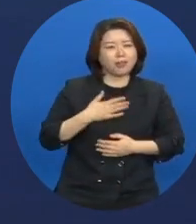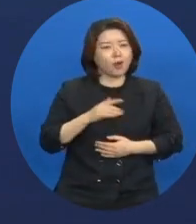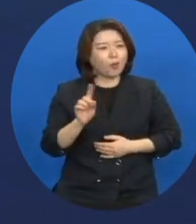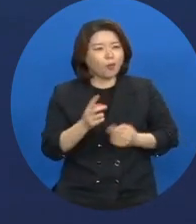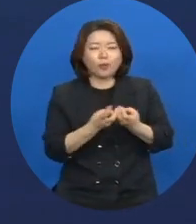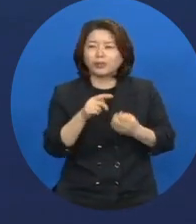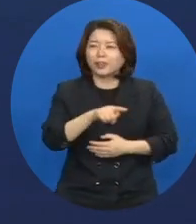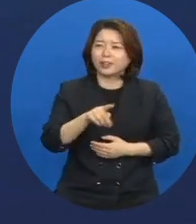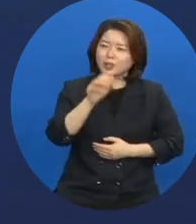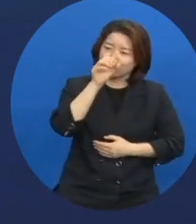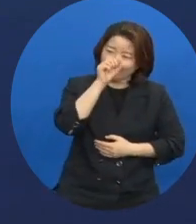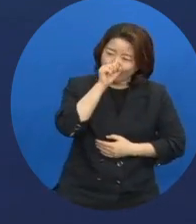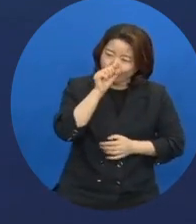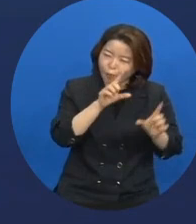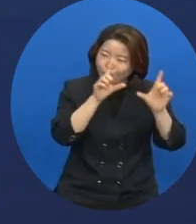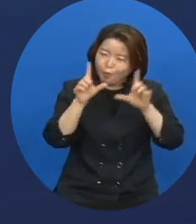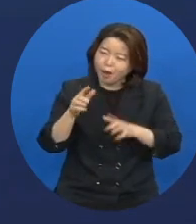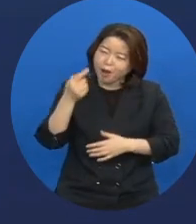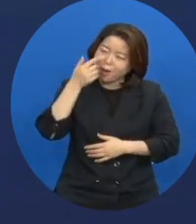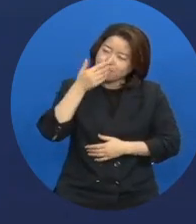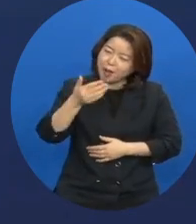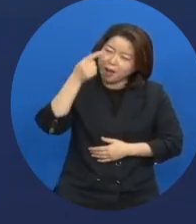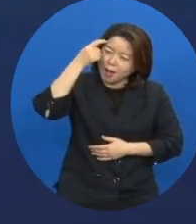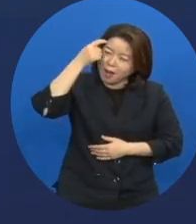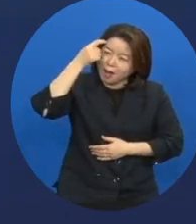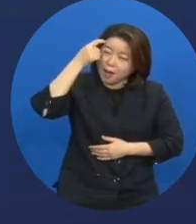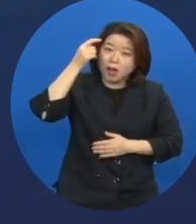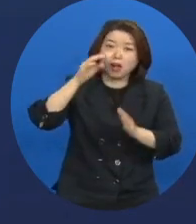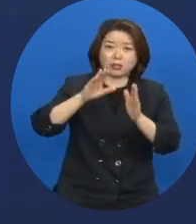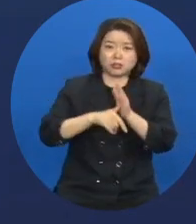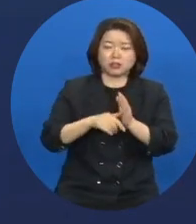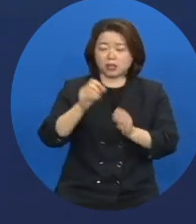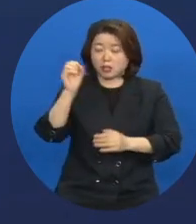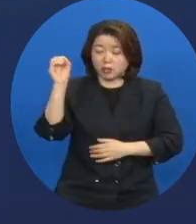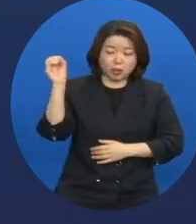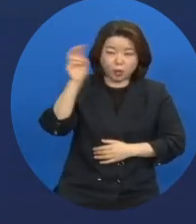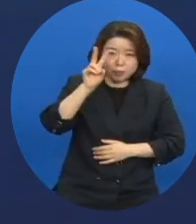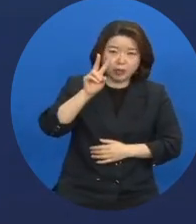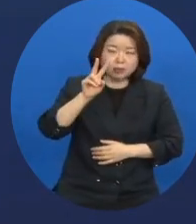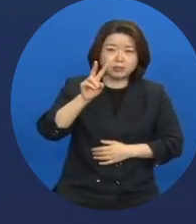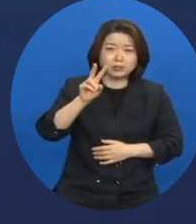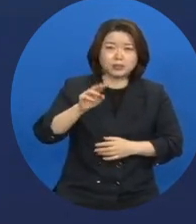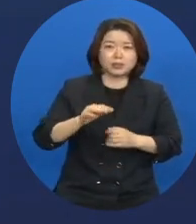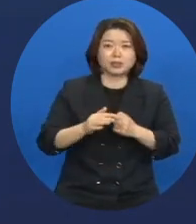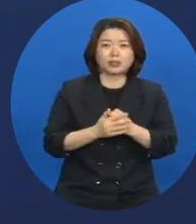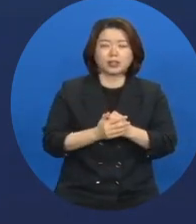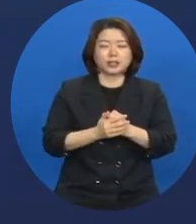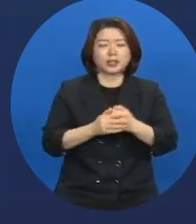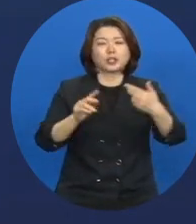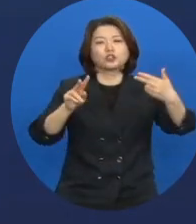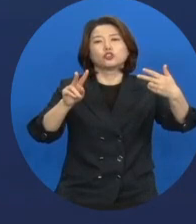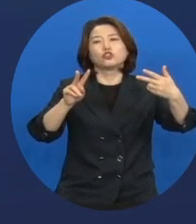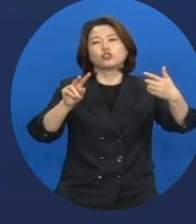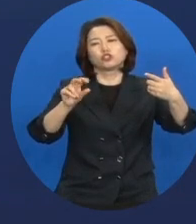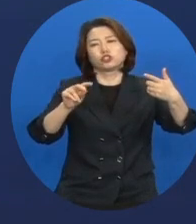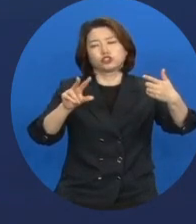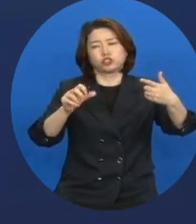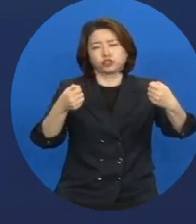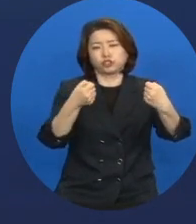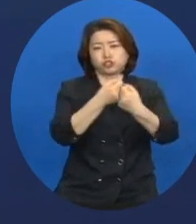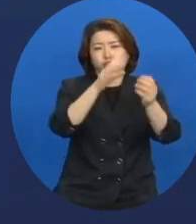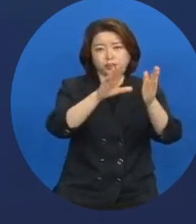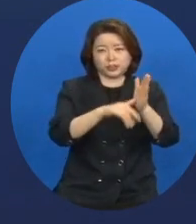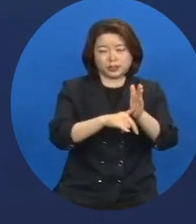호강을 다 하나 그런 생각이 드는데, 불현듯이 6.25 전쟁 때